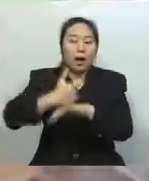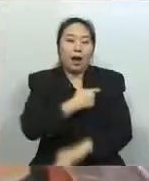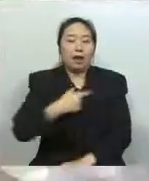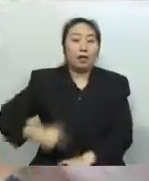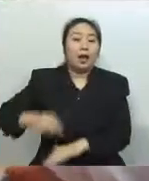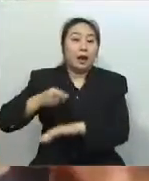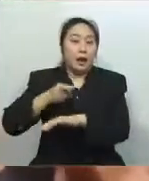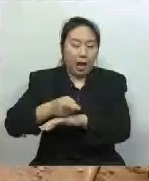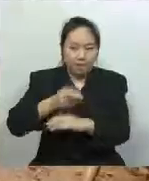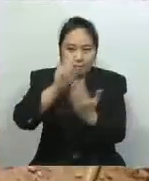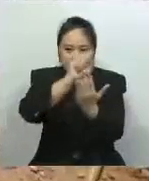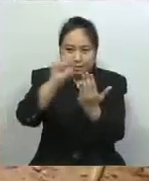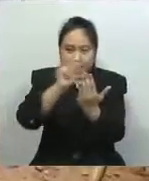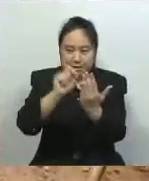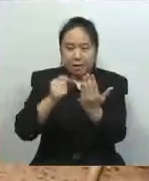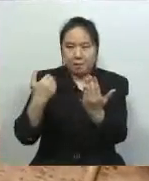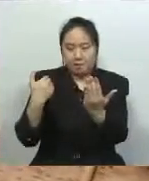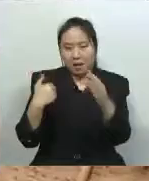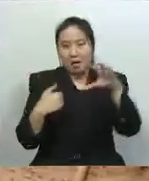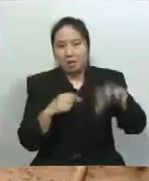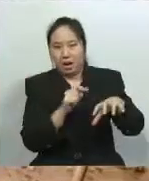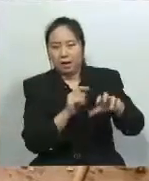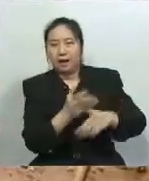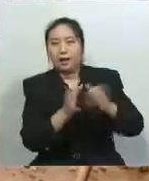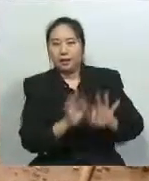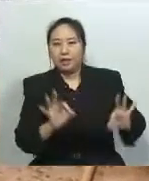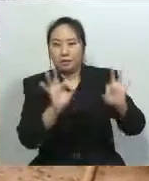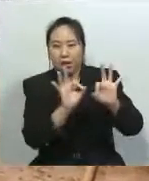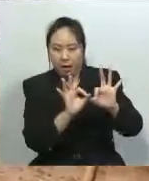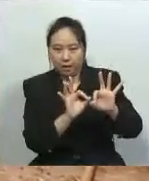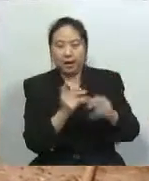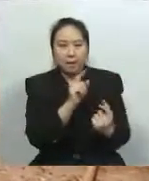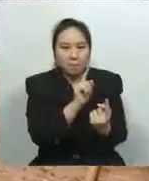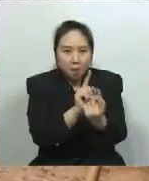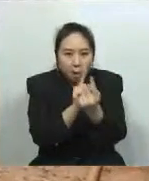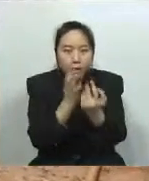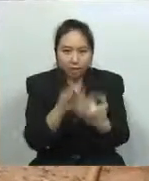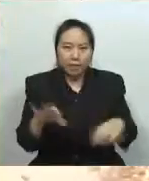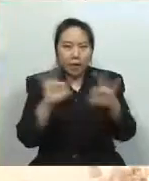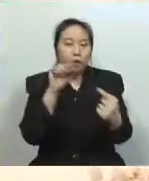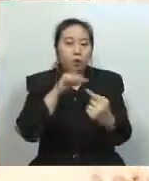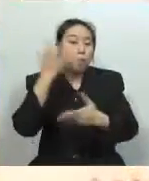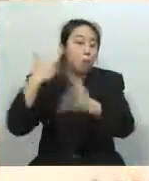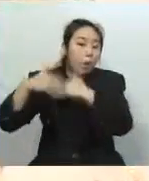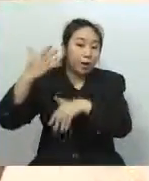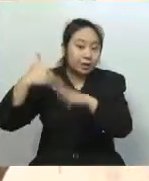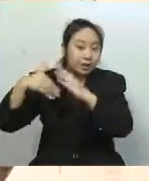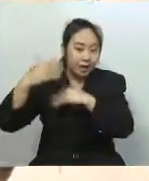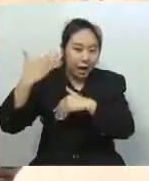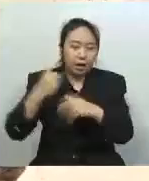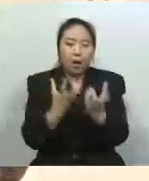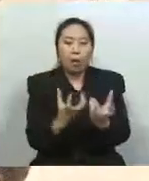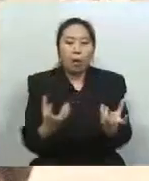ราชที่ระบุว่ามีเมืองแพรกเป็นเมืองสำคัญซึ่งการค้นพบครั้งนี้มีความสำคัญต่อประวัติศาสตร์โดยโบ